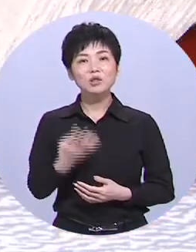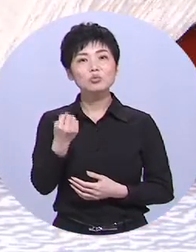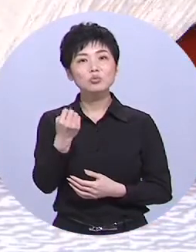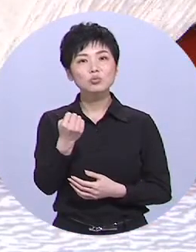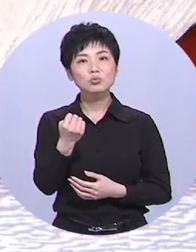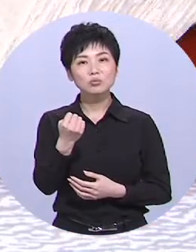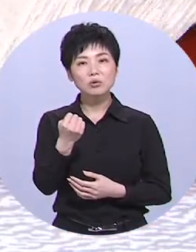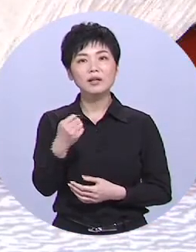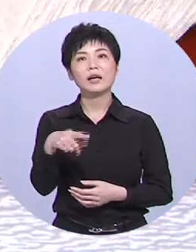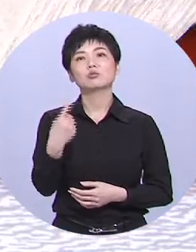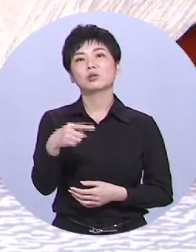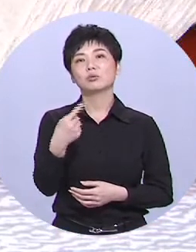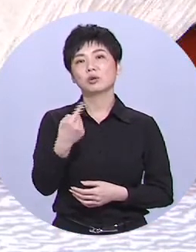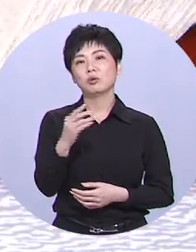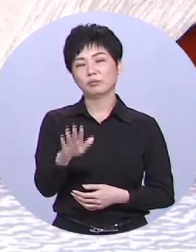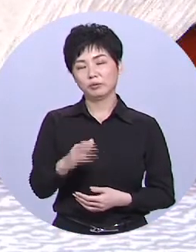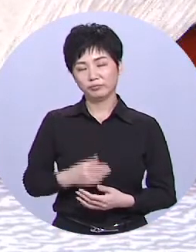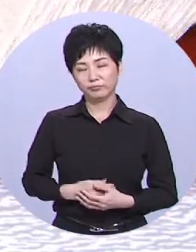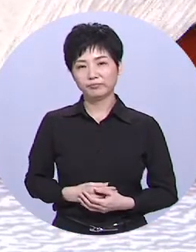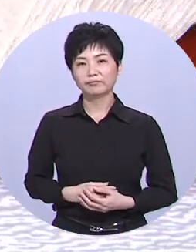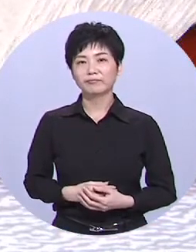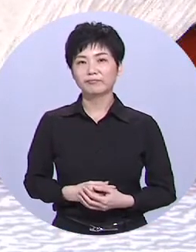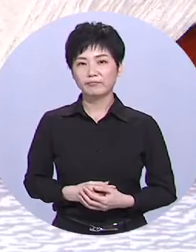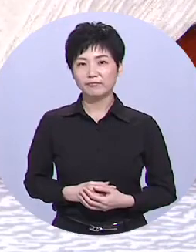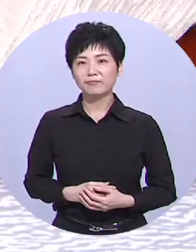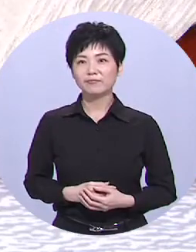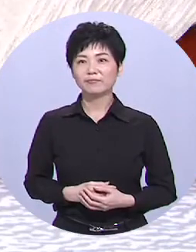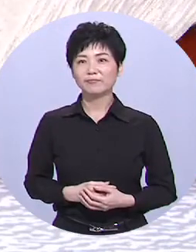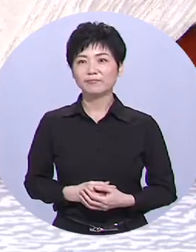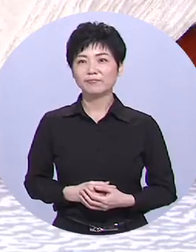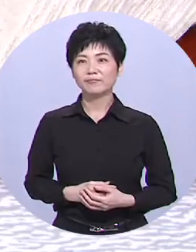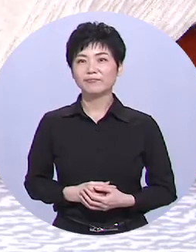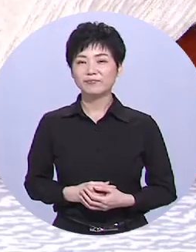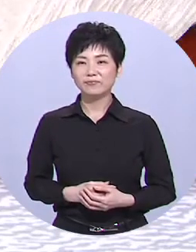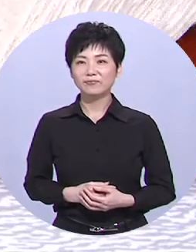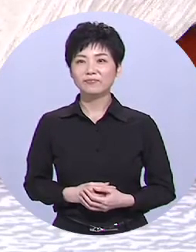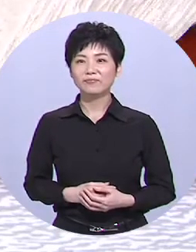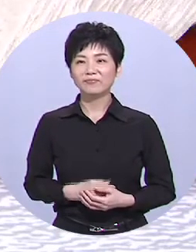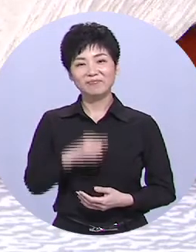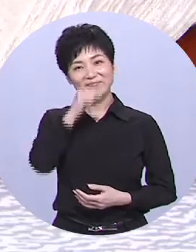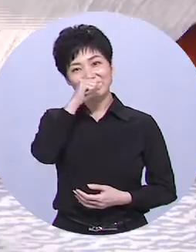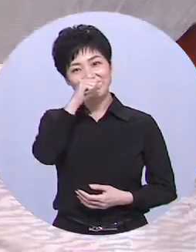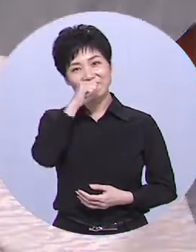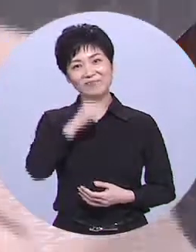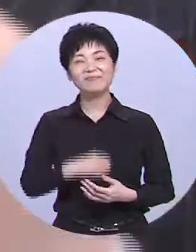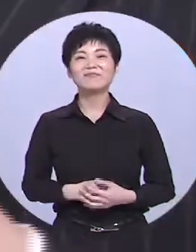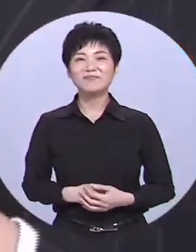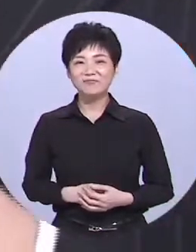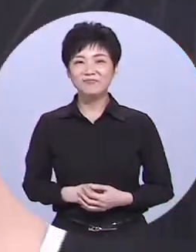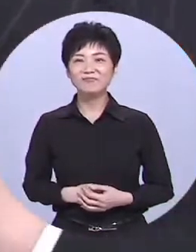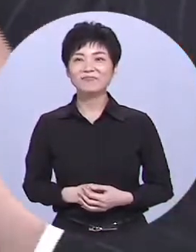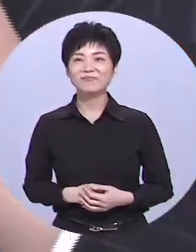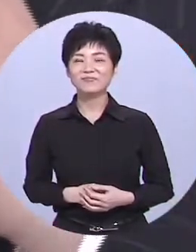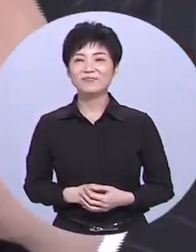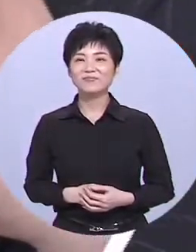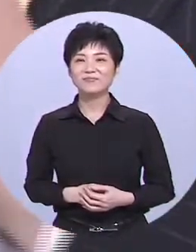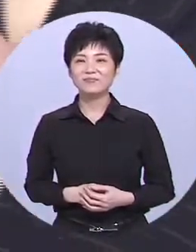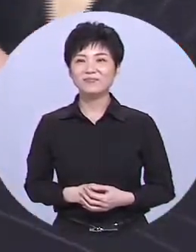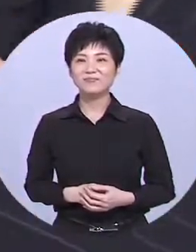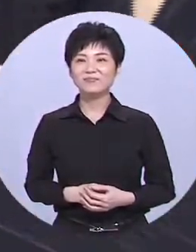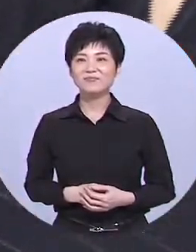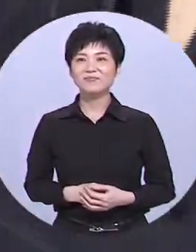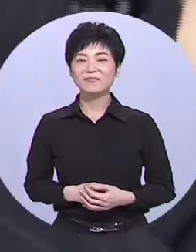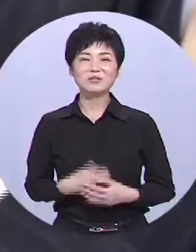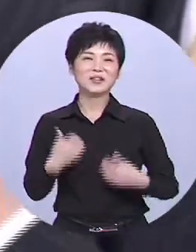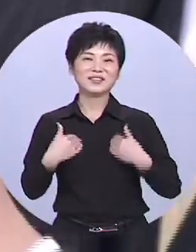これで100枚。 あ、これで100枚なんだ、 ね。はい、 うわー、うん、 なこれ。すごい、うん、な